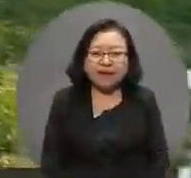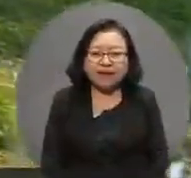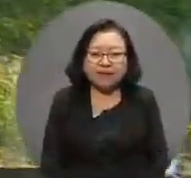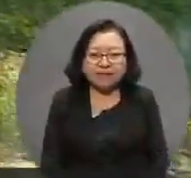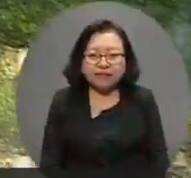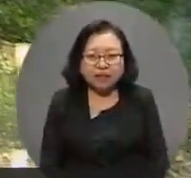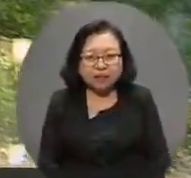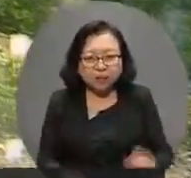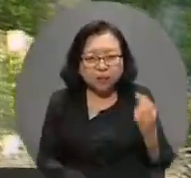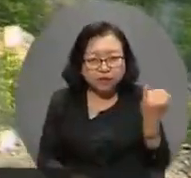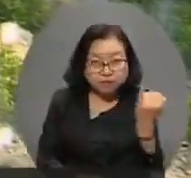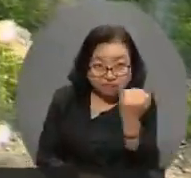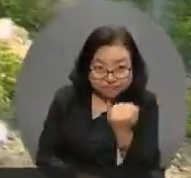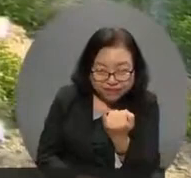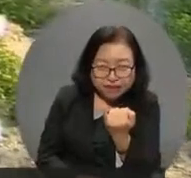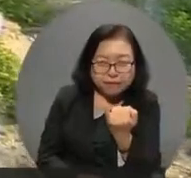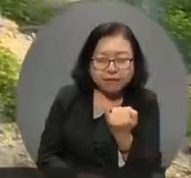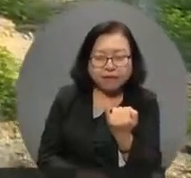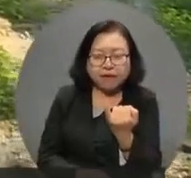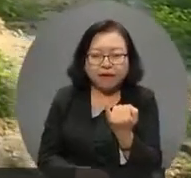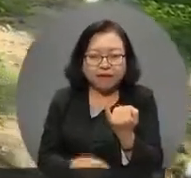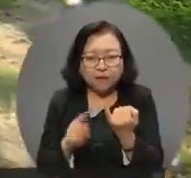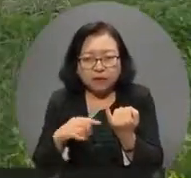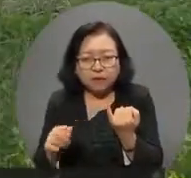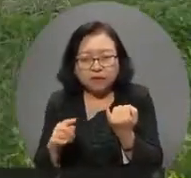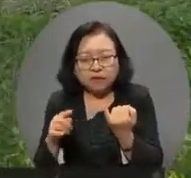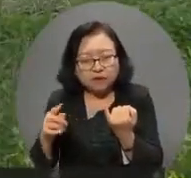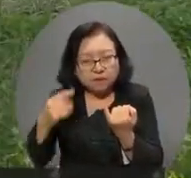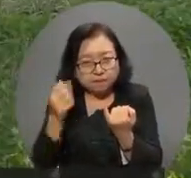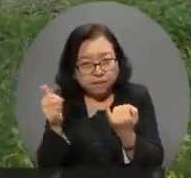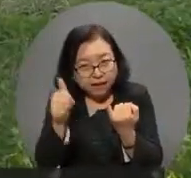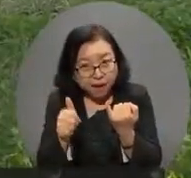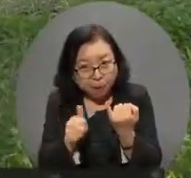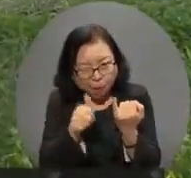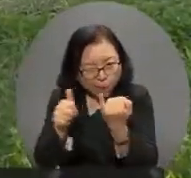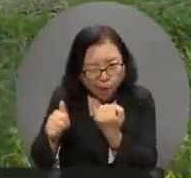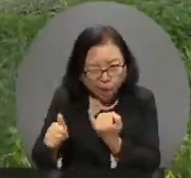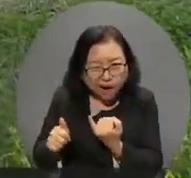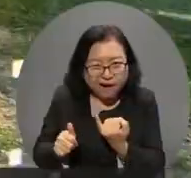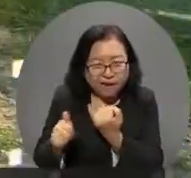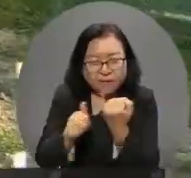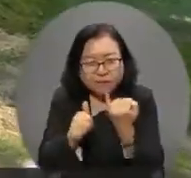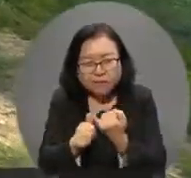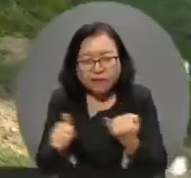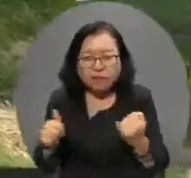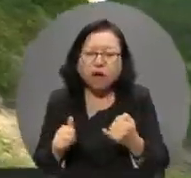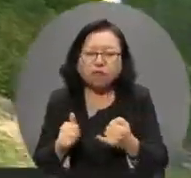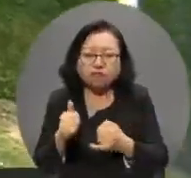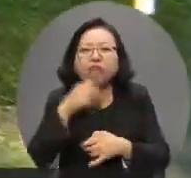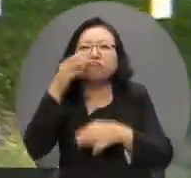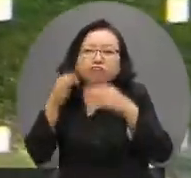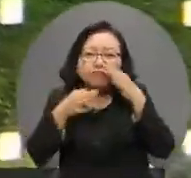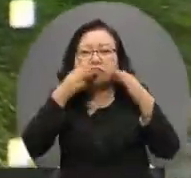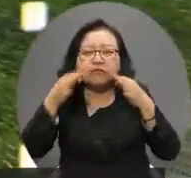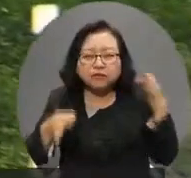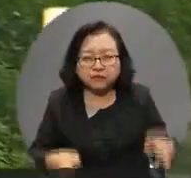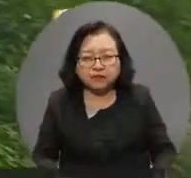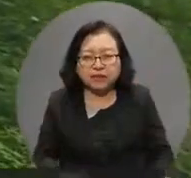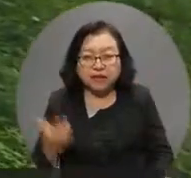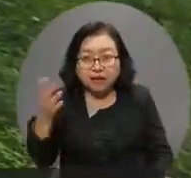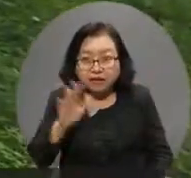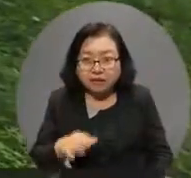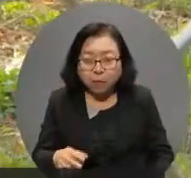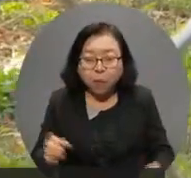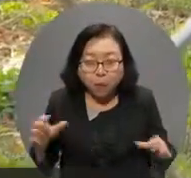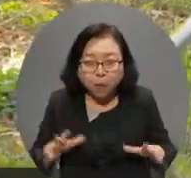호기심 많은 도도가 먼저 접근하면 소심한 성격의 바람이가 피해가며 울부짖기를 몇 차례. 하지만 이내